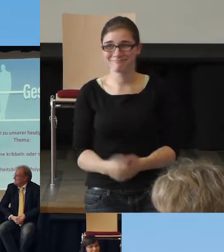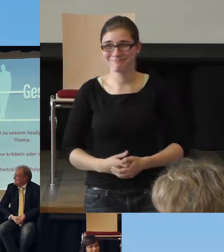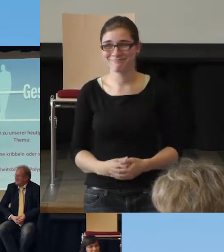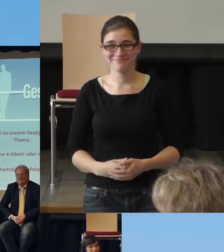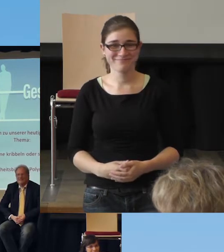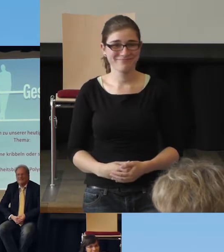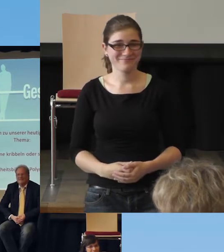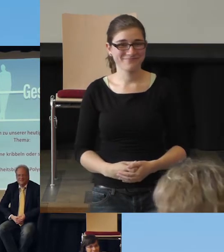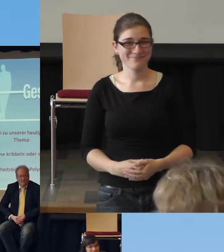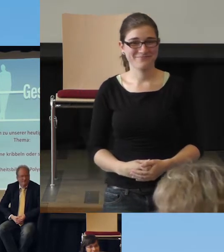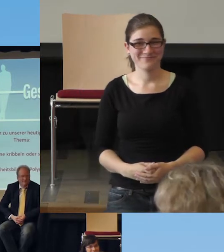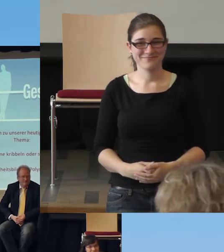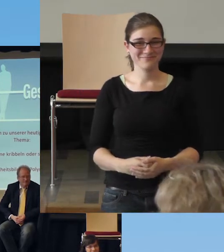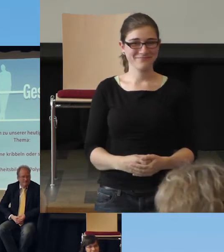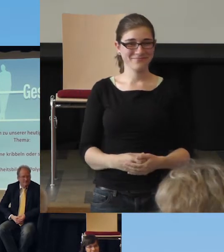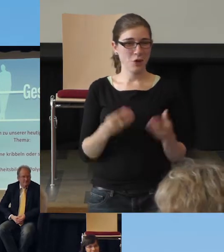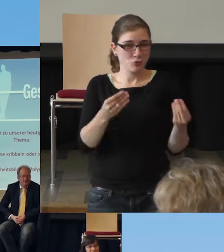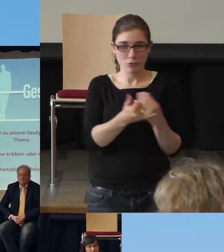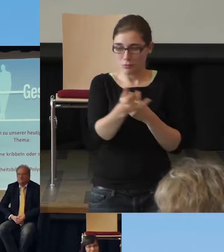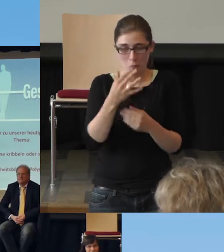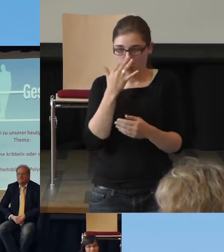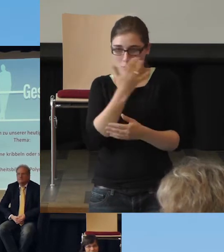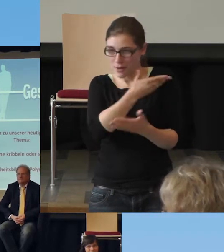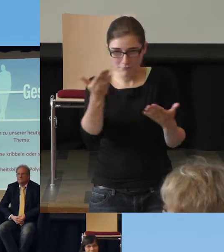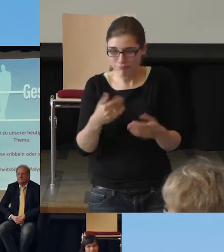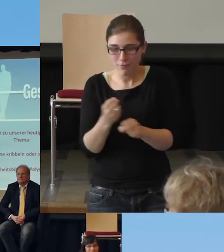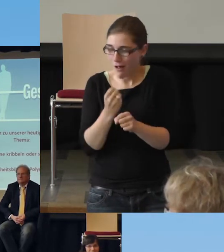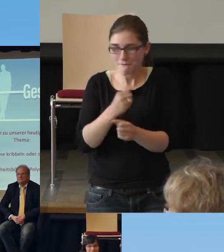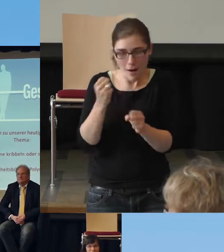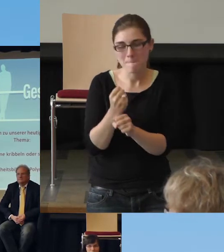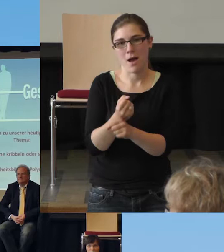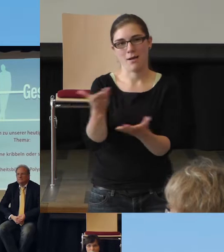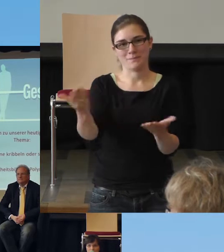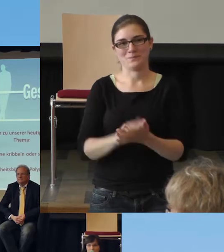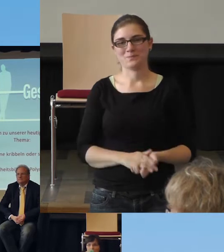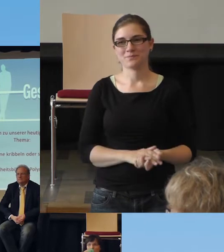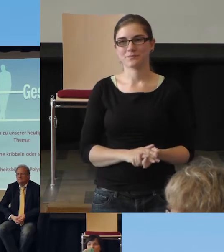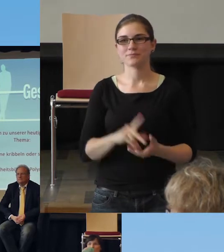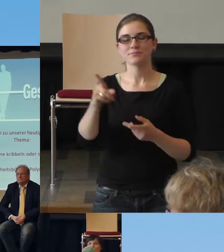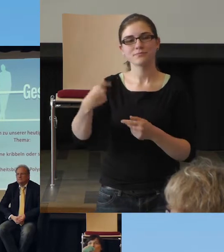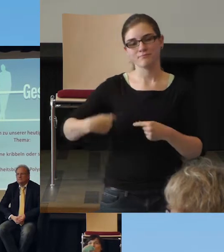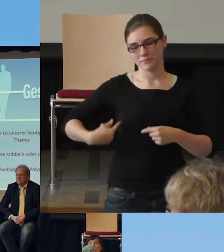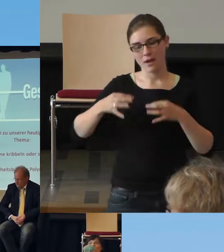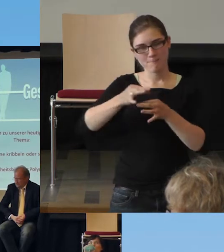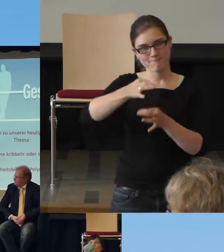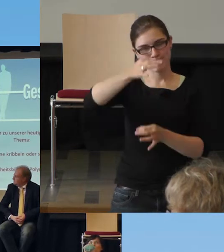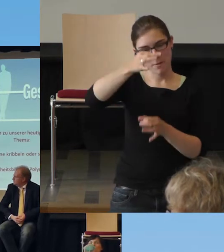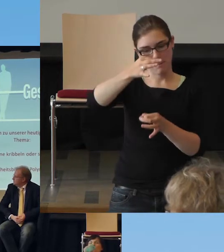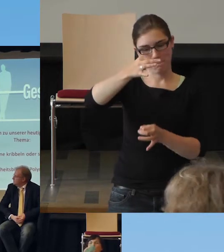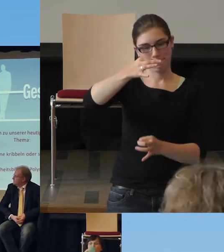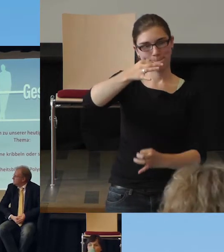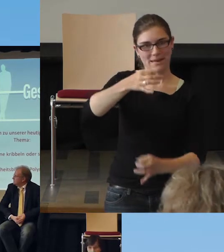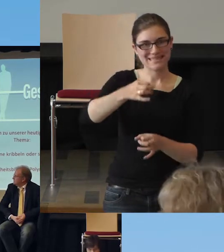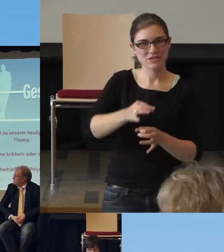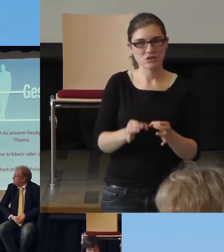Ich bin wieder in der vorletzten Reihe Ich habe nur eine ganz kurze Frage Ein verengter Spinalkanal kann der auch die Symptome machen von